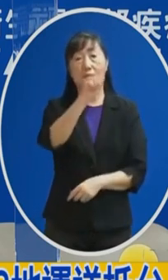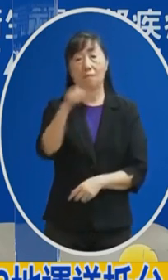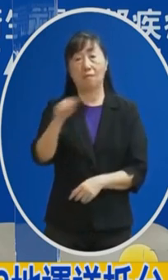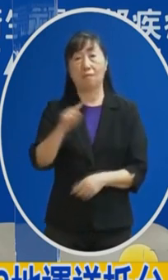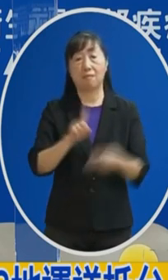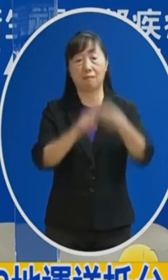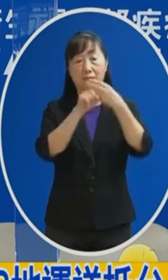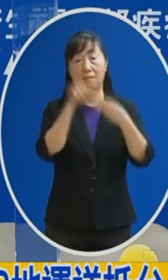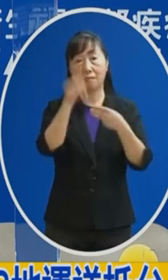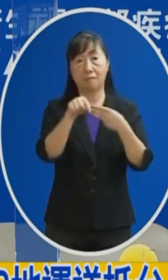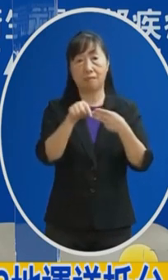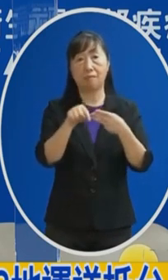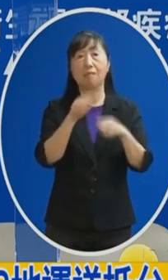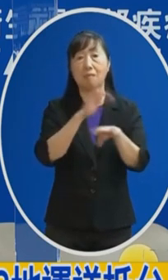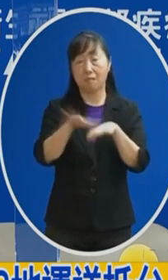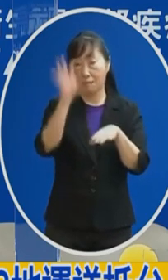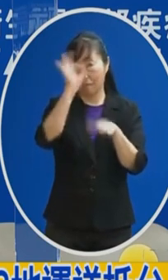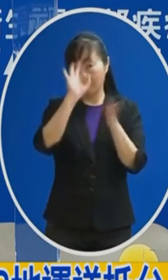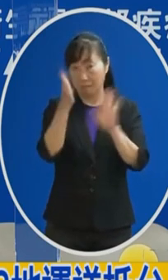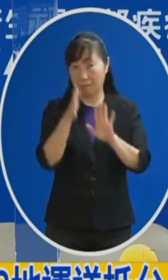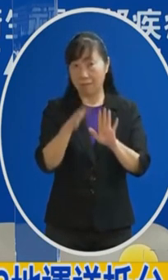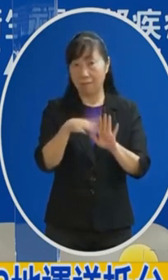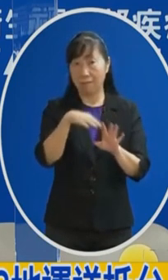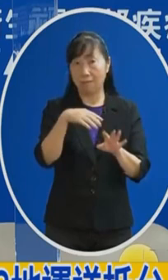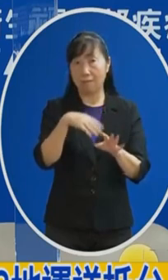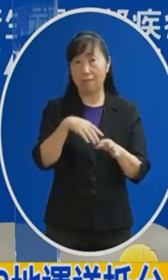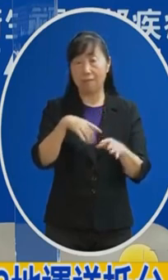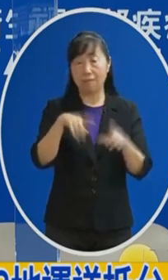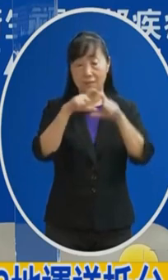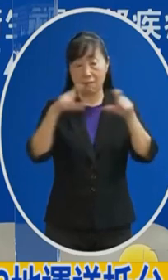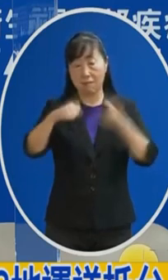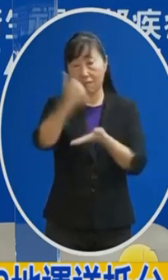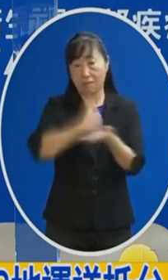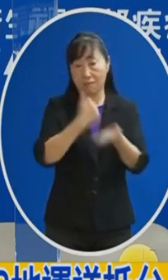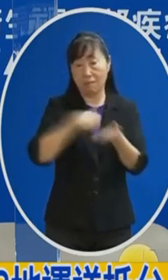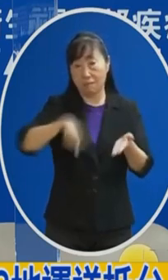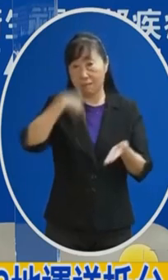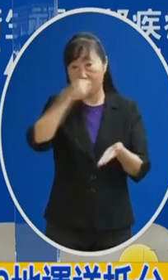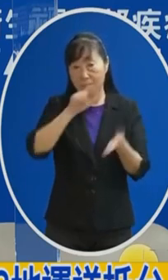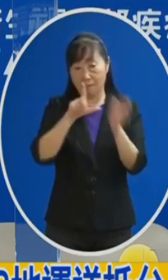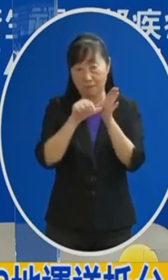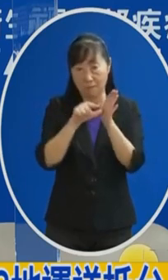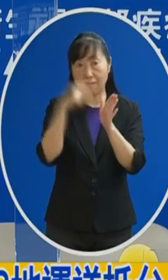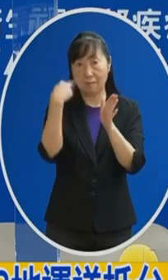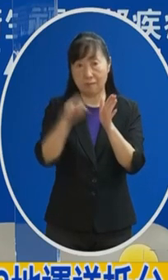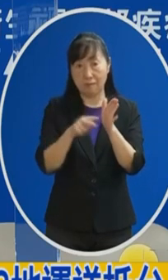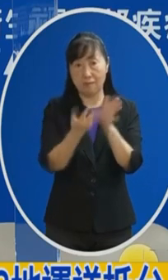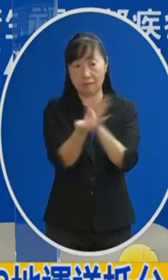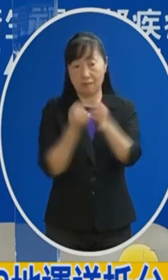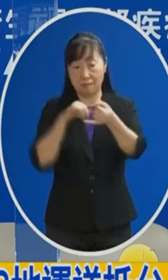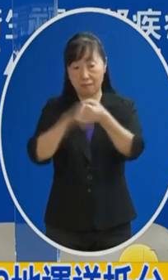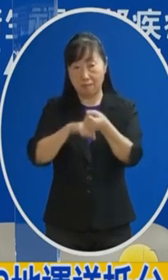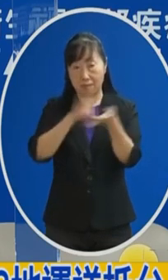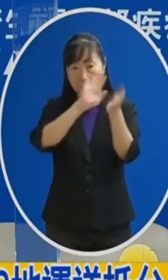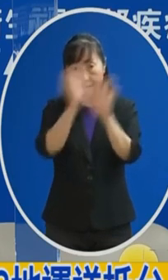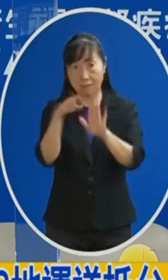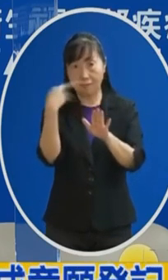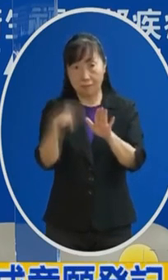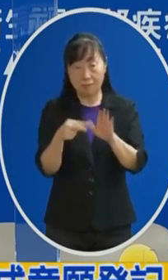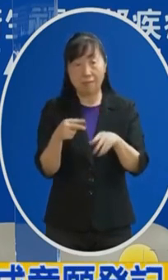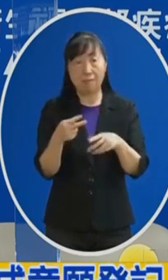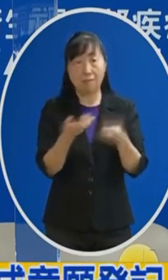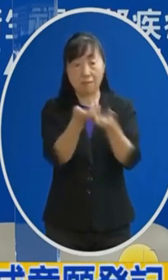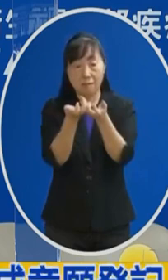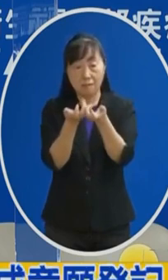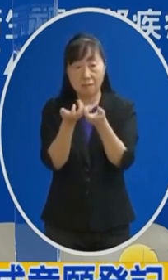依照疫苮进来到台湾的时间跟预约的状况等等会去做一些规